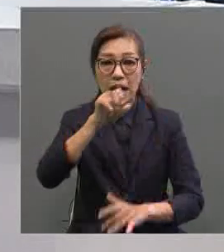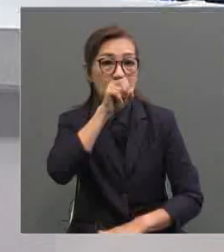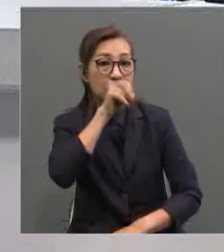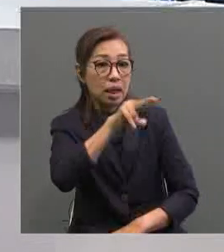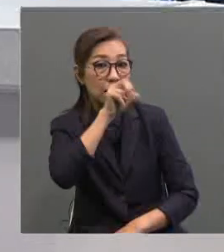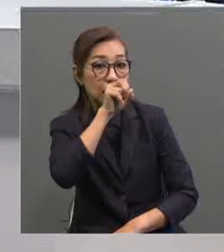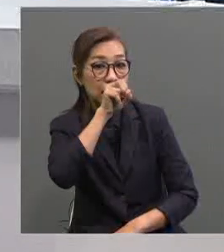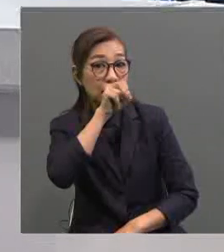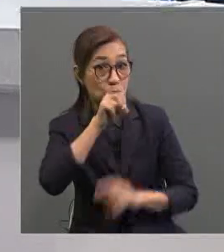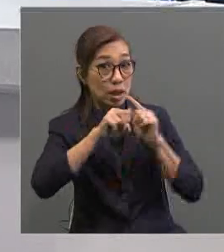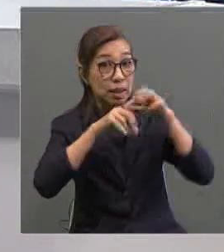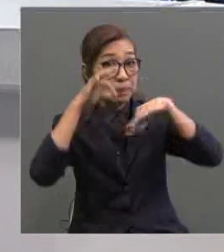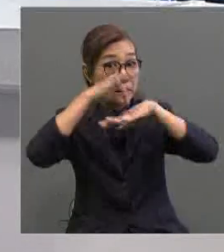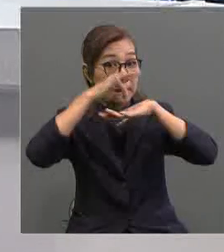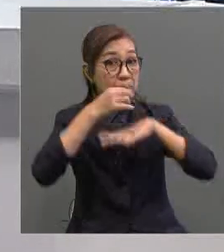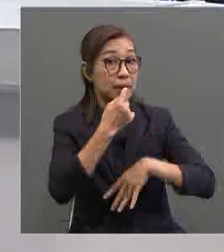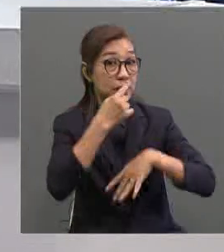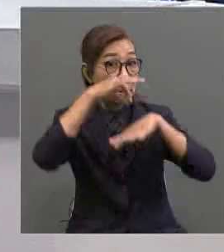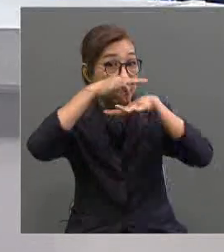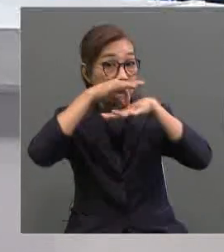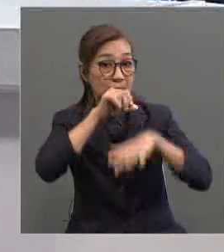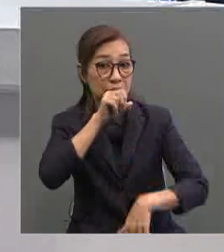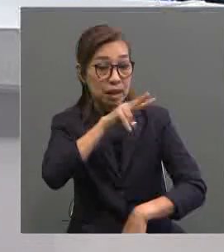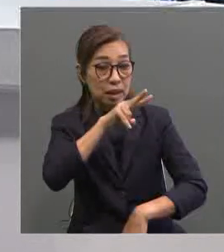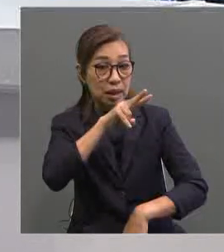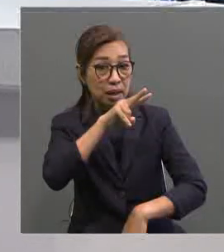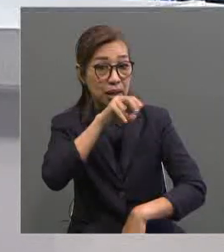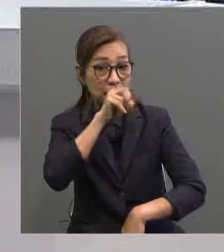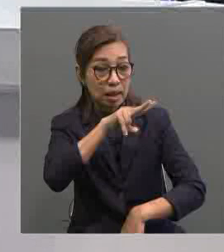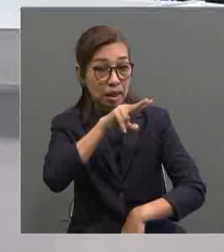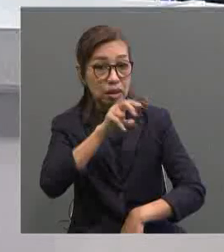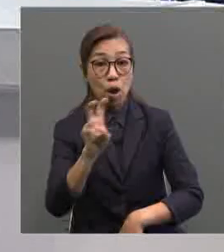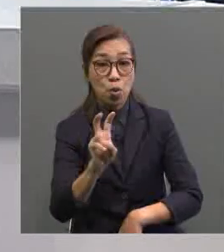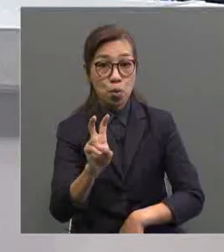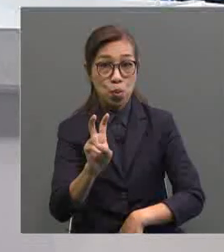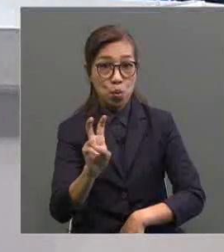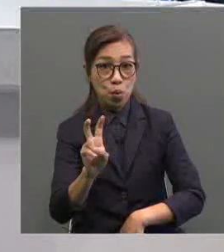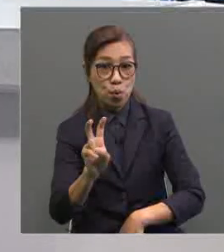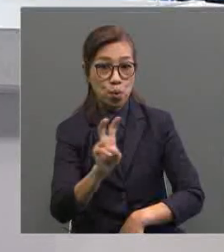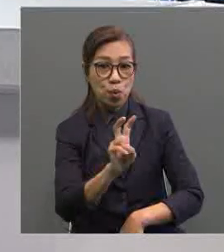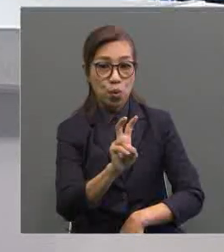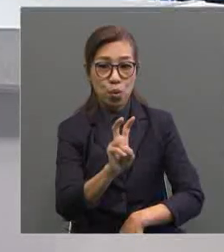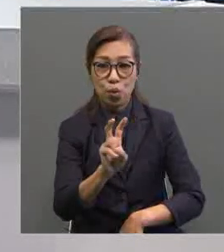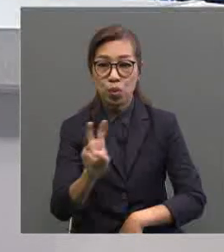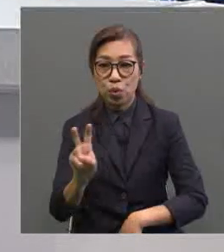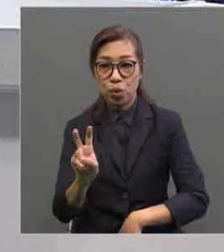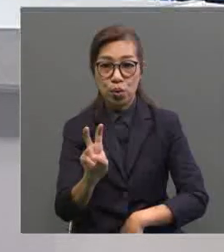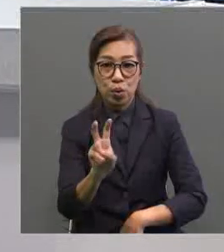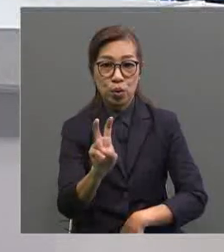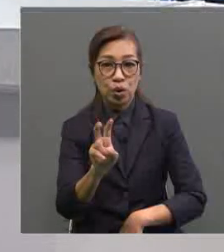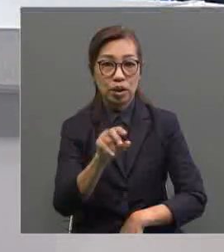เพราะเป็นอย่างนี้โดยที่ปากเลยนะผมอ่าแต่ถ้าเป็นถ้าเป็นงูถ้างูถ้างูถ้าจำคล้ายๆกัน